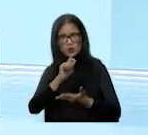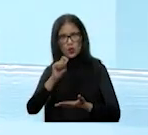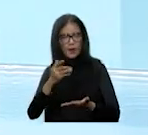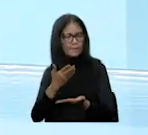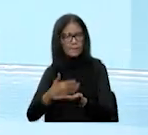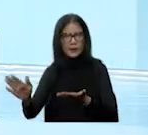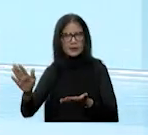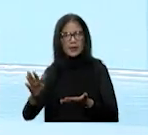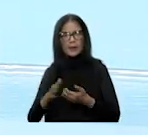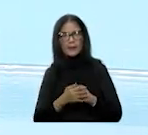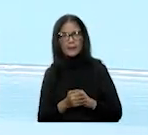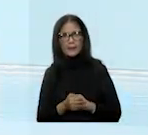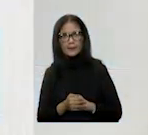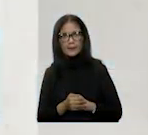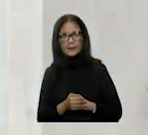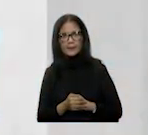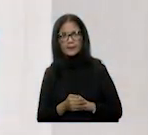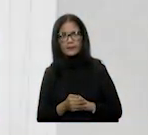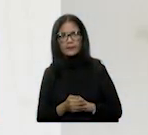tersebut.